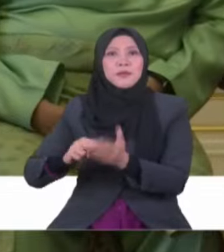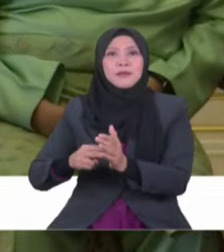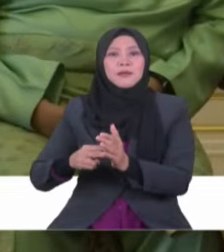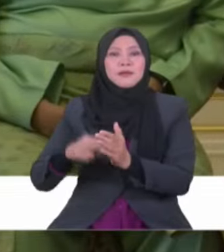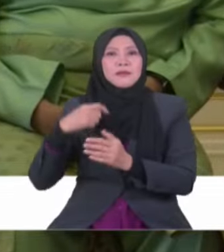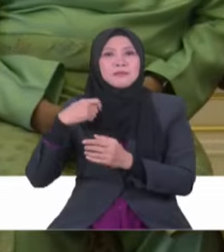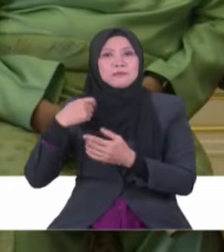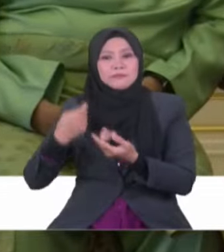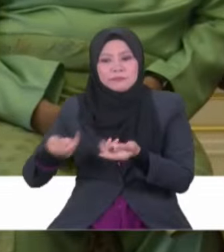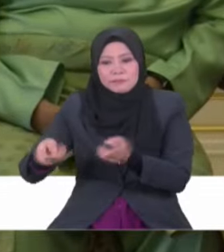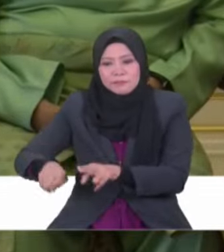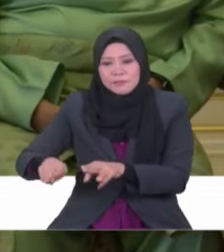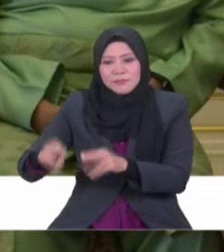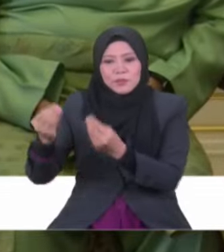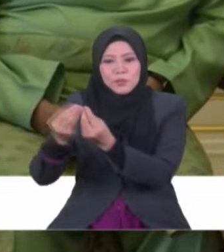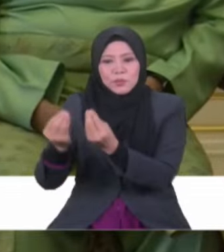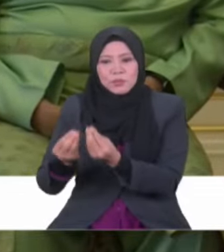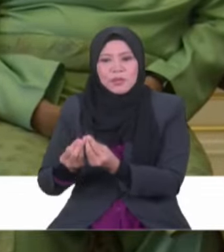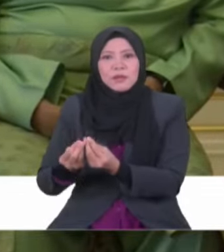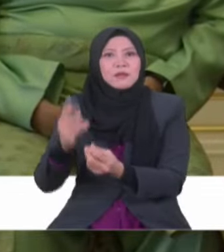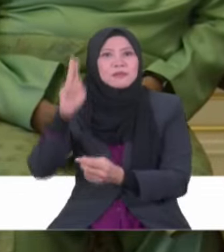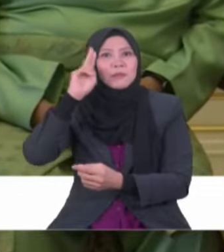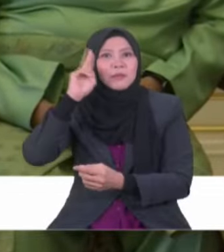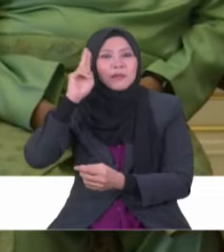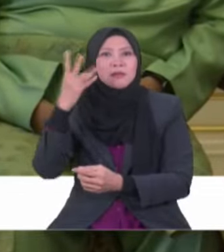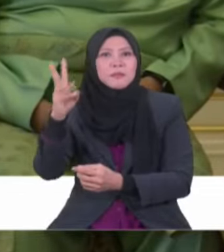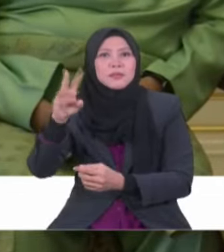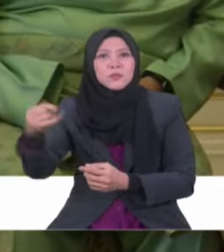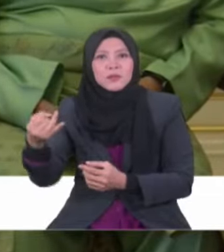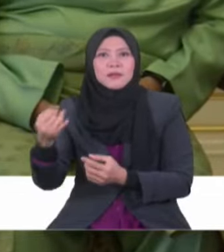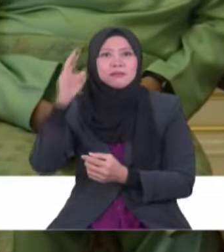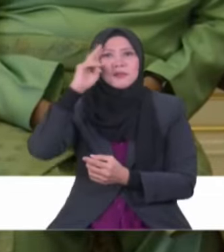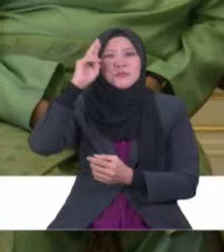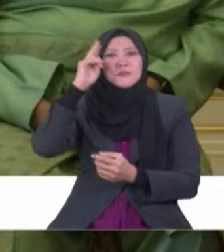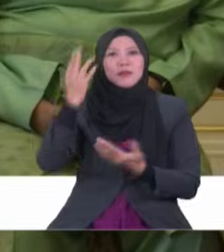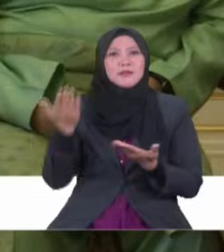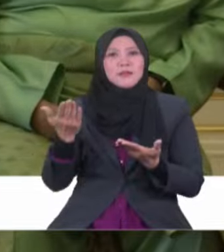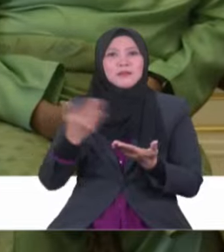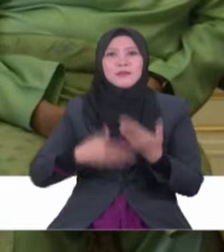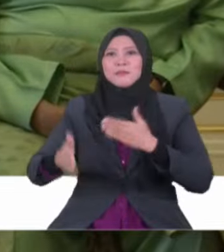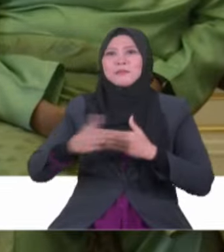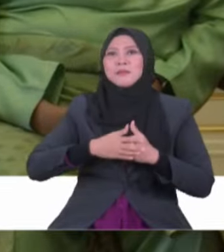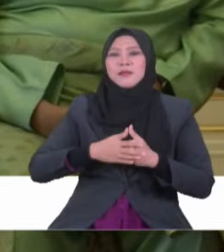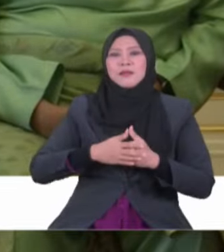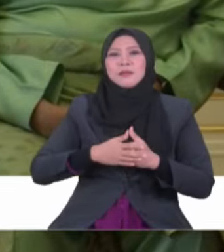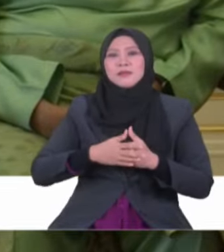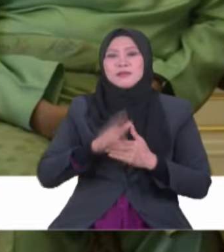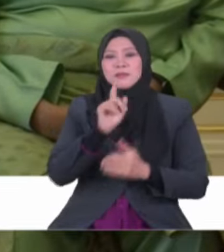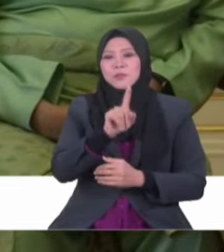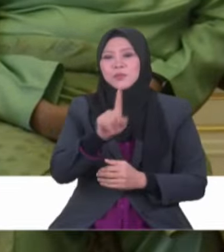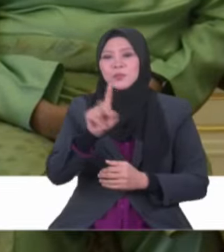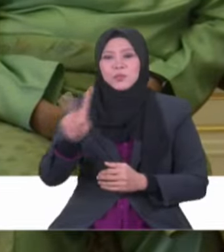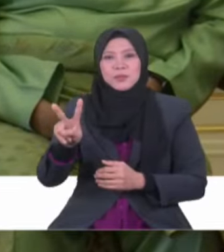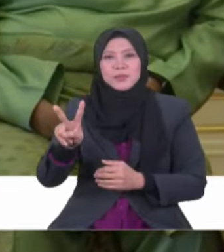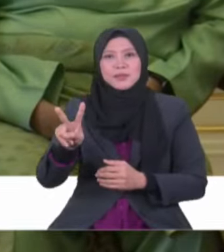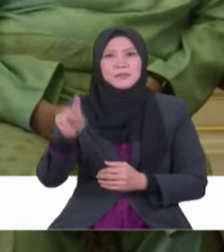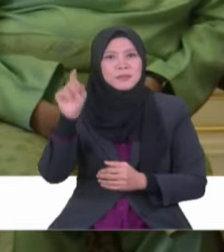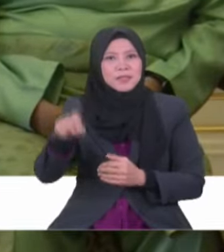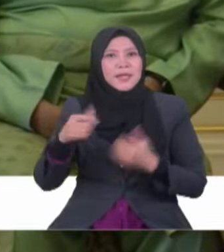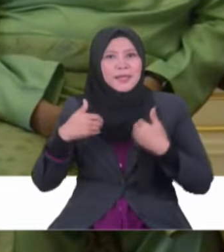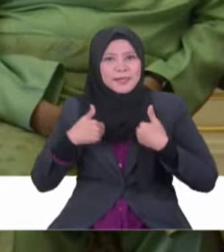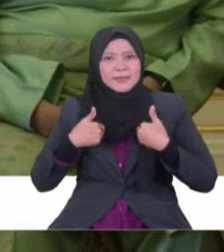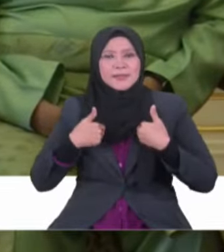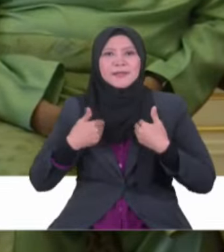dengan jumlah yang berikut. And I think, to be fair, dia balik pada 112 itu mesti mengikat